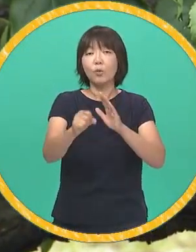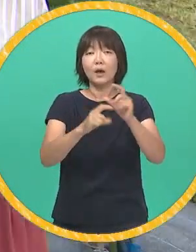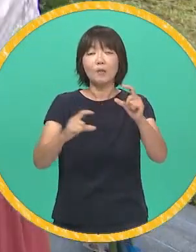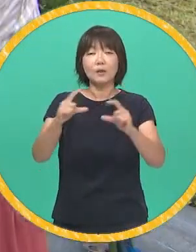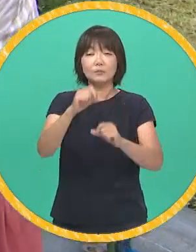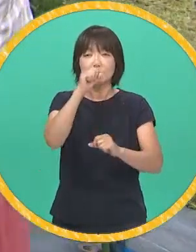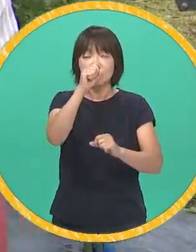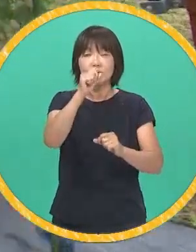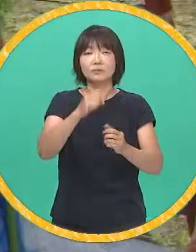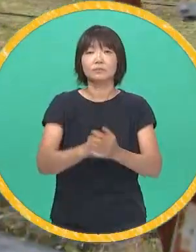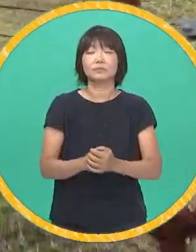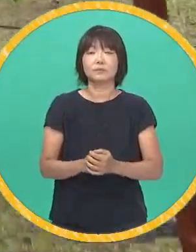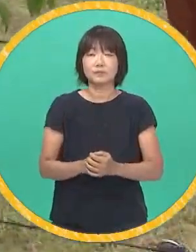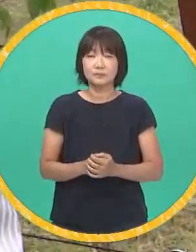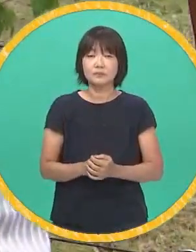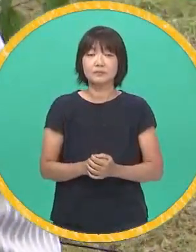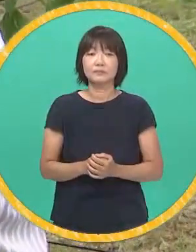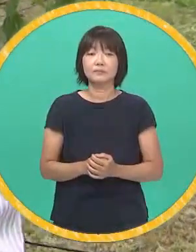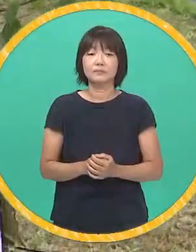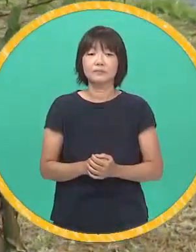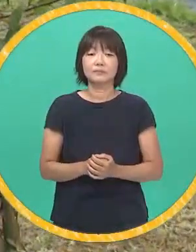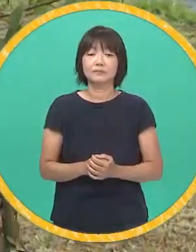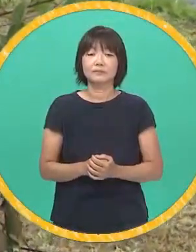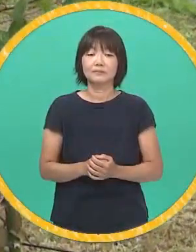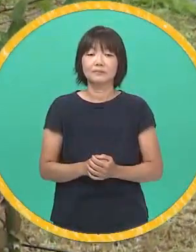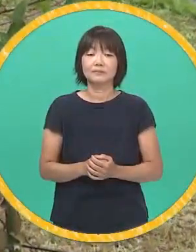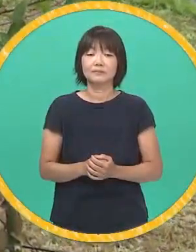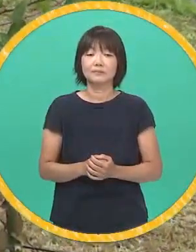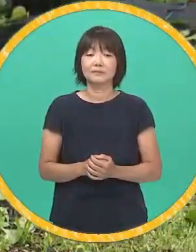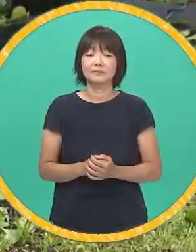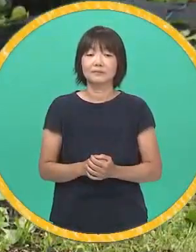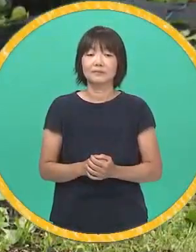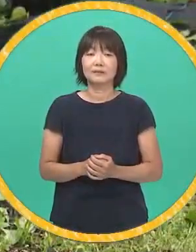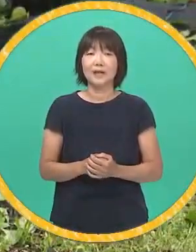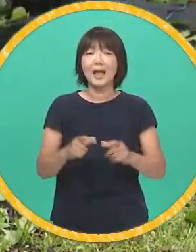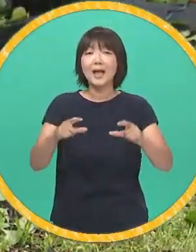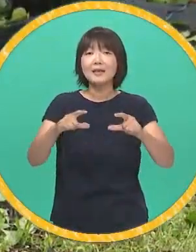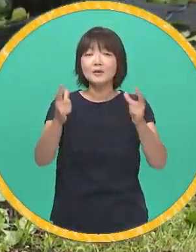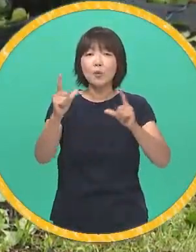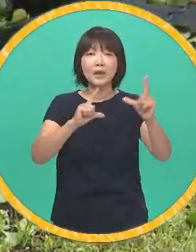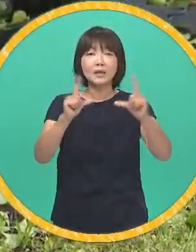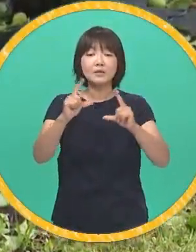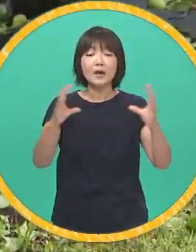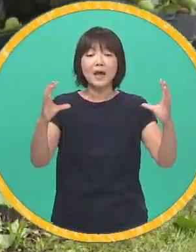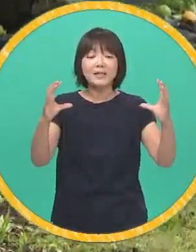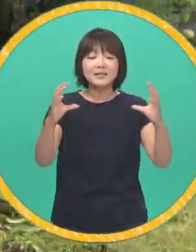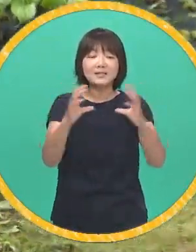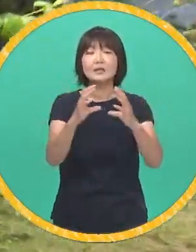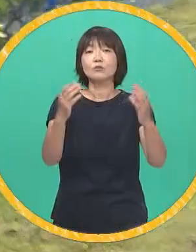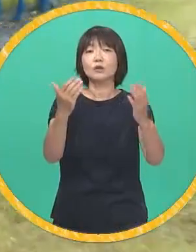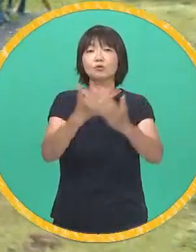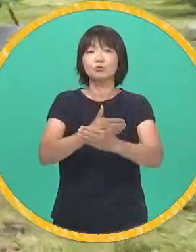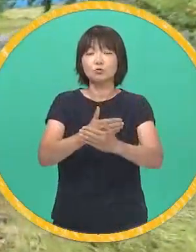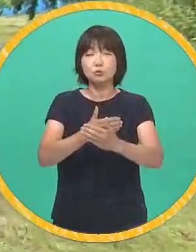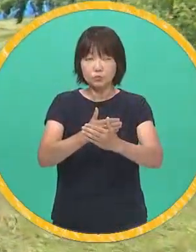ます江戸王子とかは変わらないかはないですね女にもはい9中隊は小さくなってしまうんですけどまぁその分まぁ見て